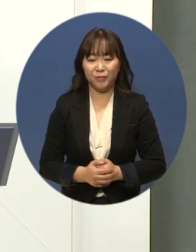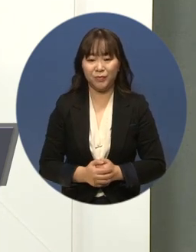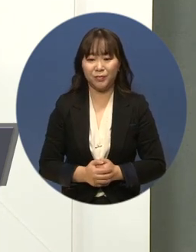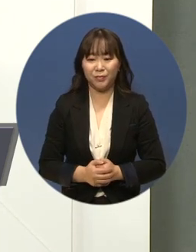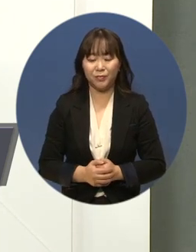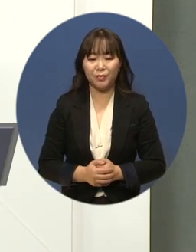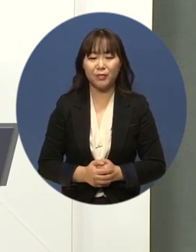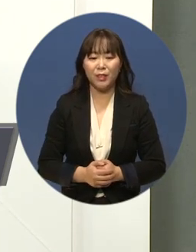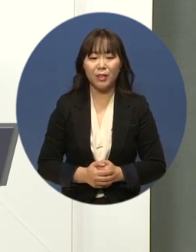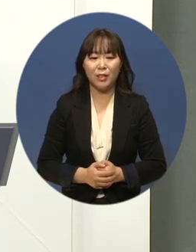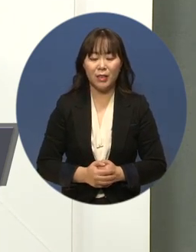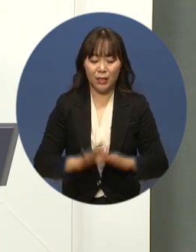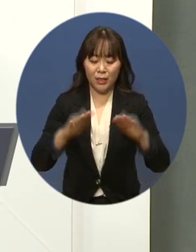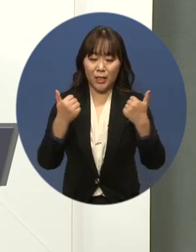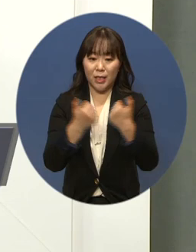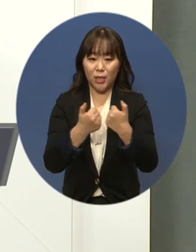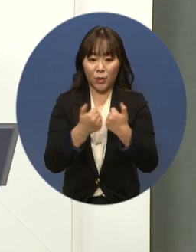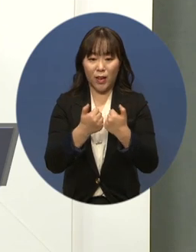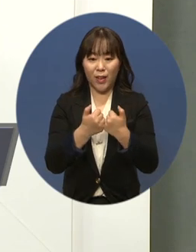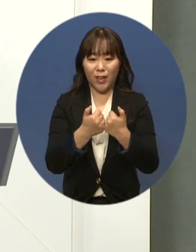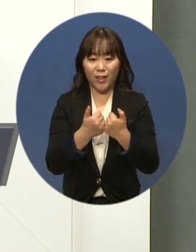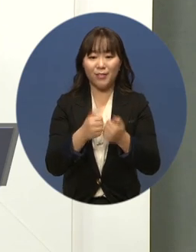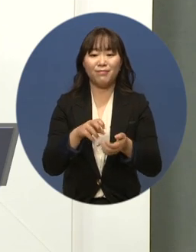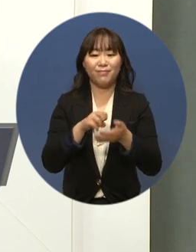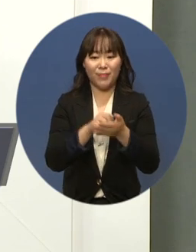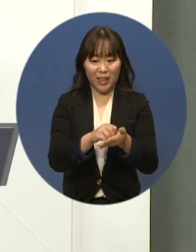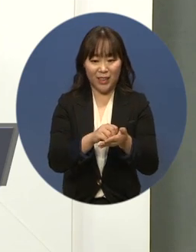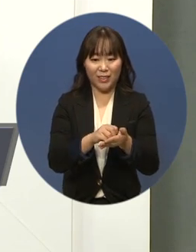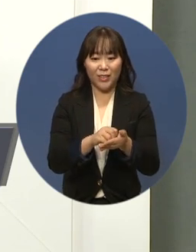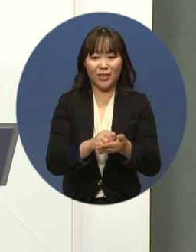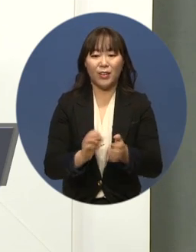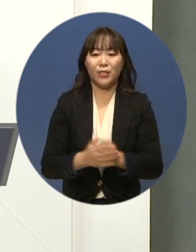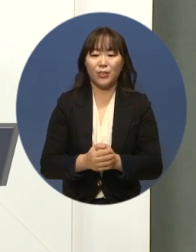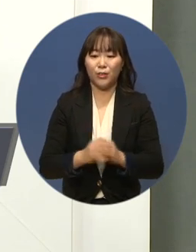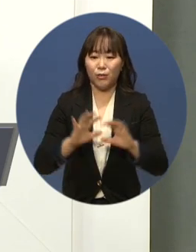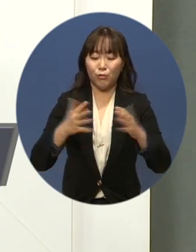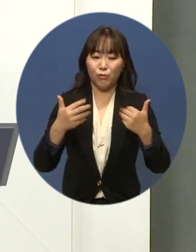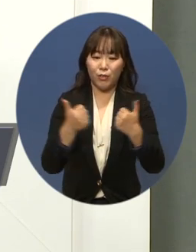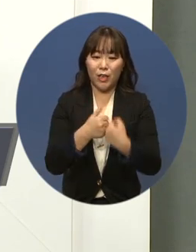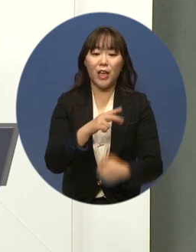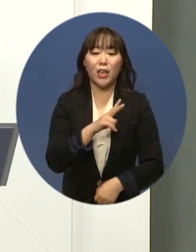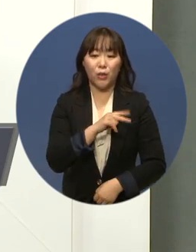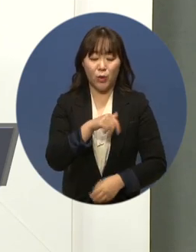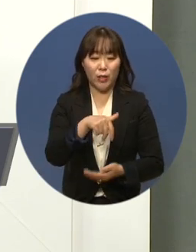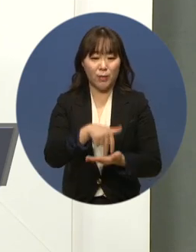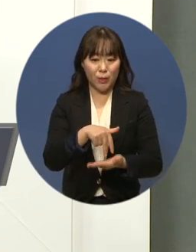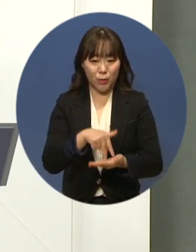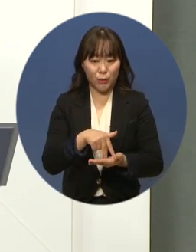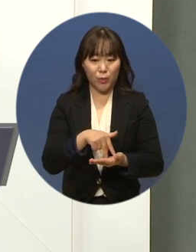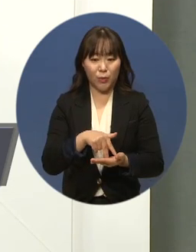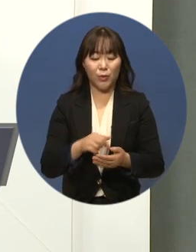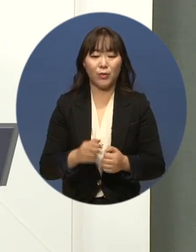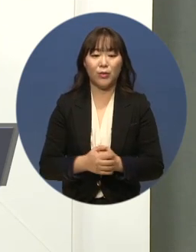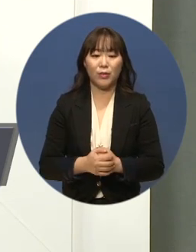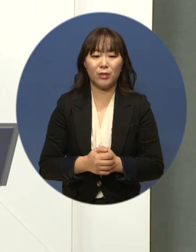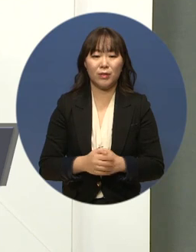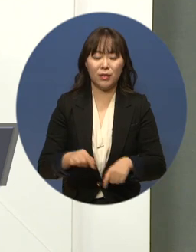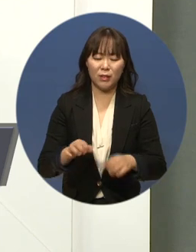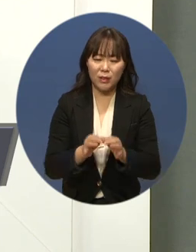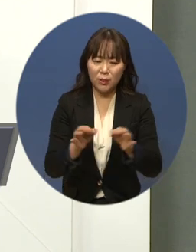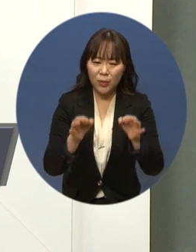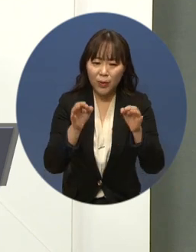이제 의회까지 이제 입성을 하셔서 국회의원으로서 또 남달리